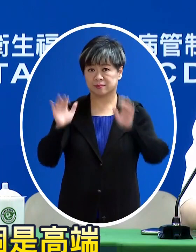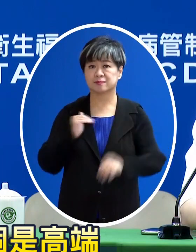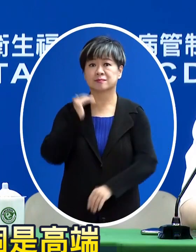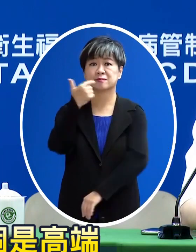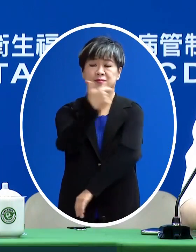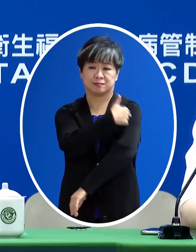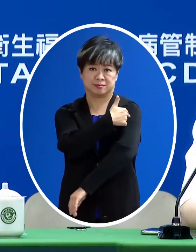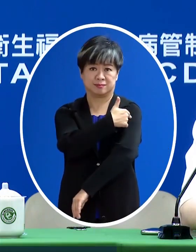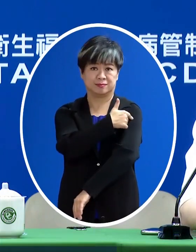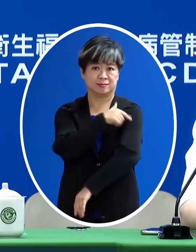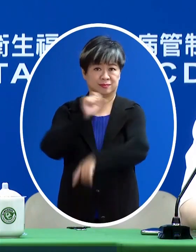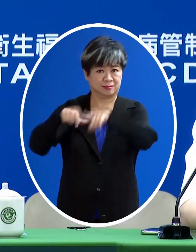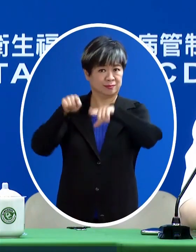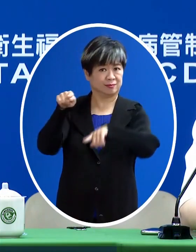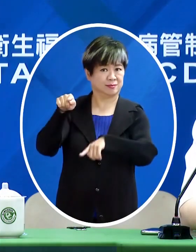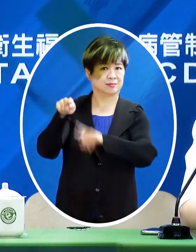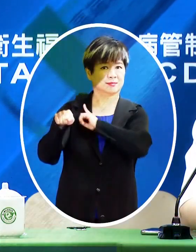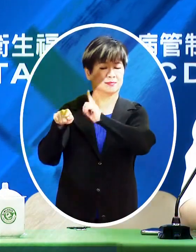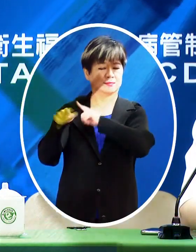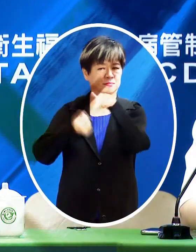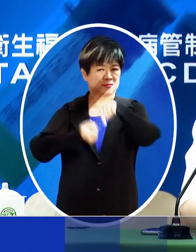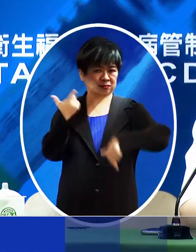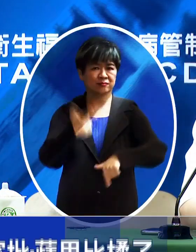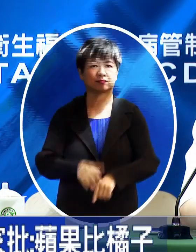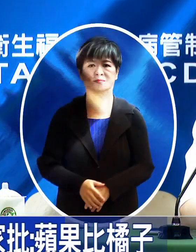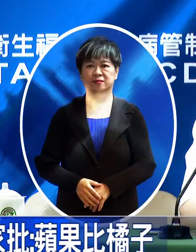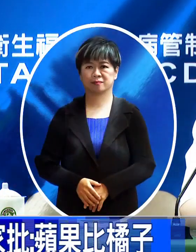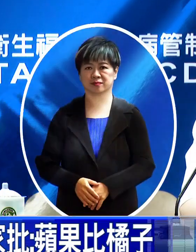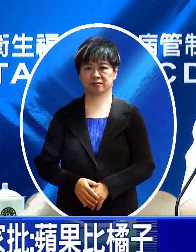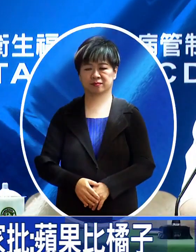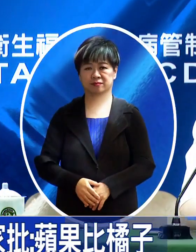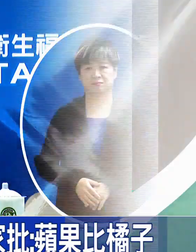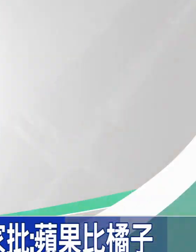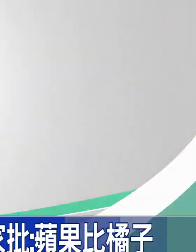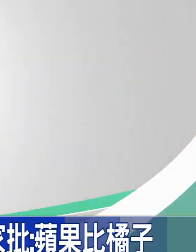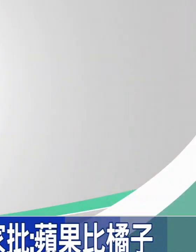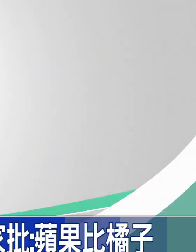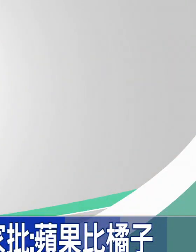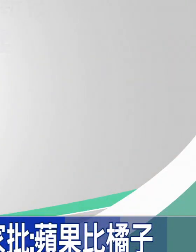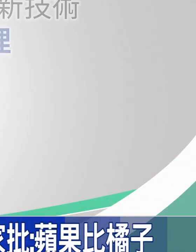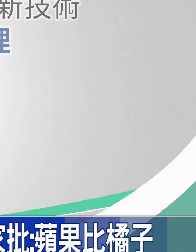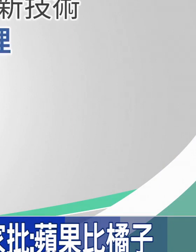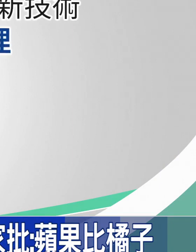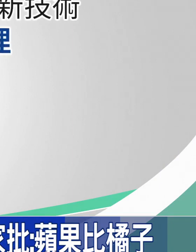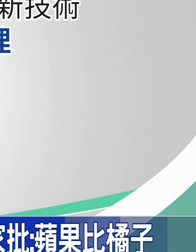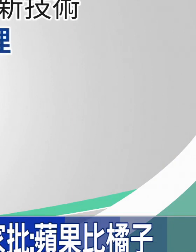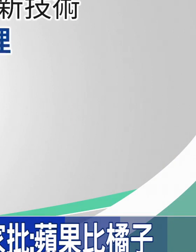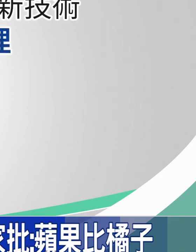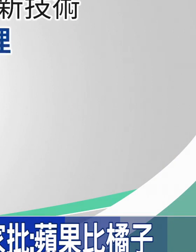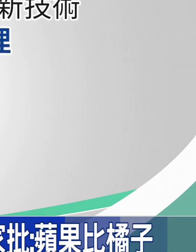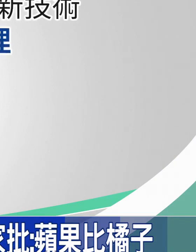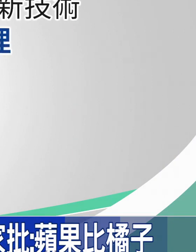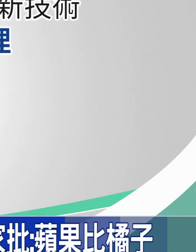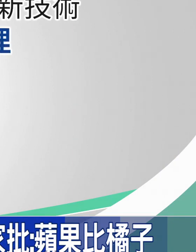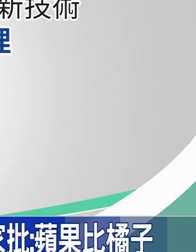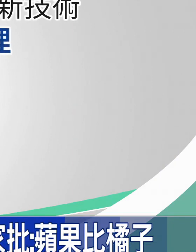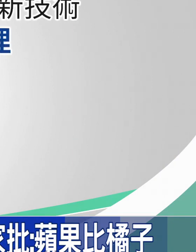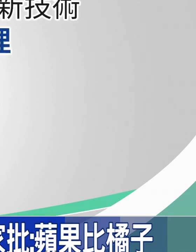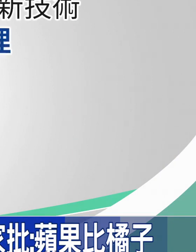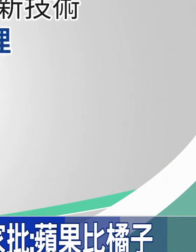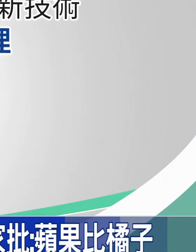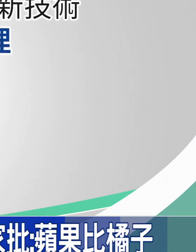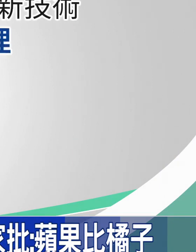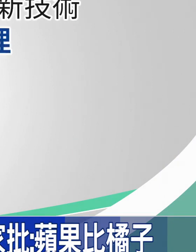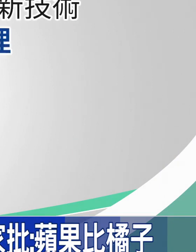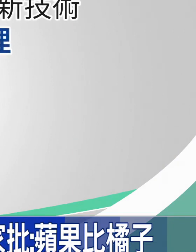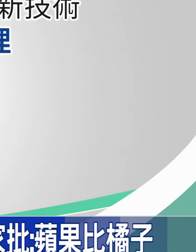高端他自己公布的嘛？ 合约在前只能保密再保密，但防疫学会理事长王任贤也直言 mRNA 疫苗是全